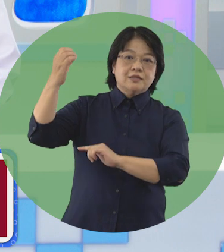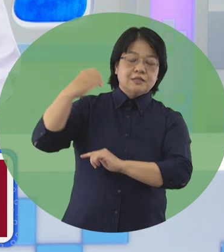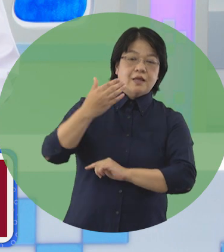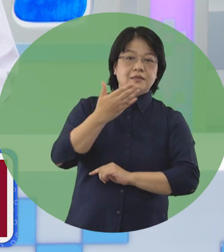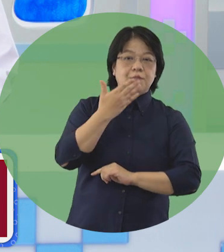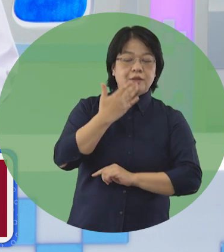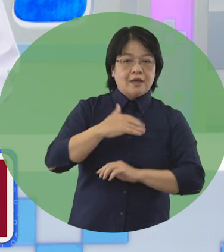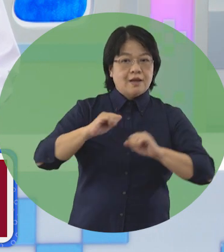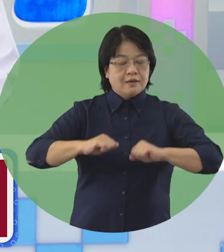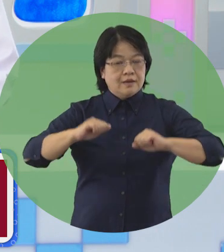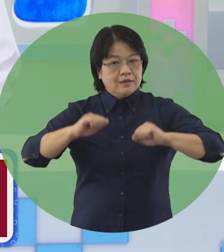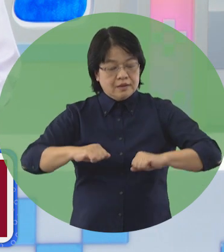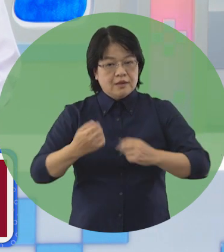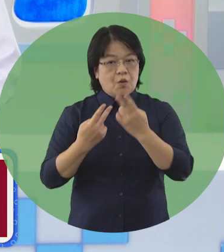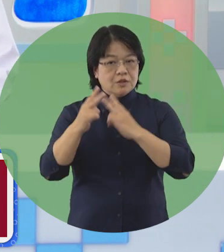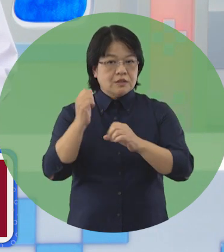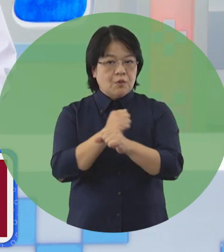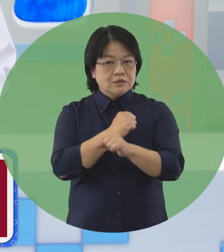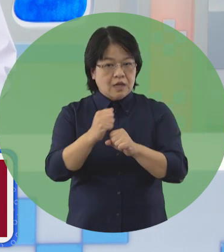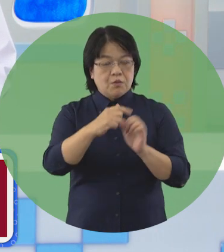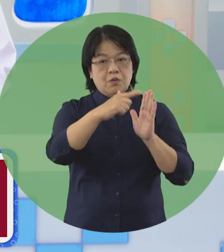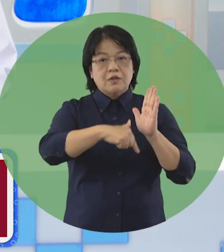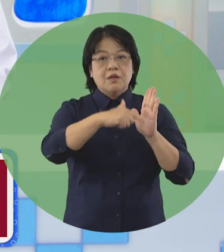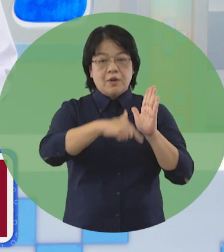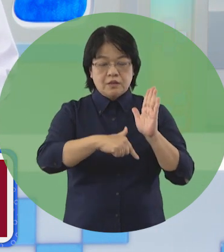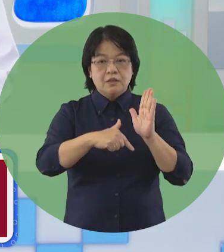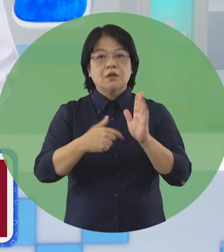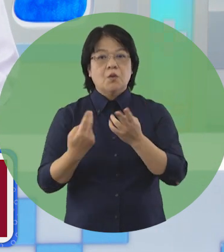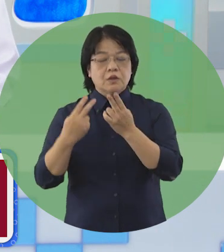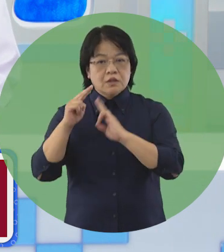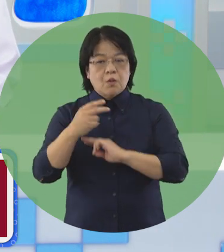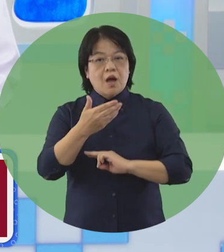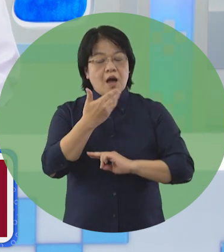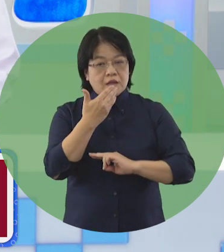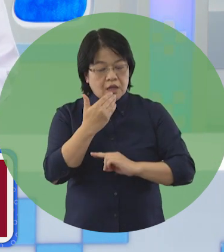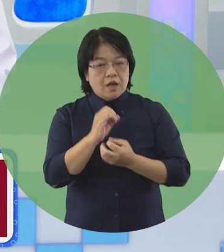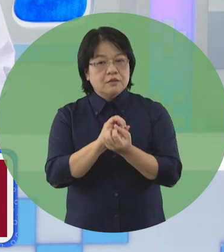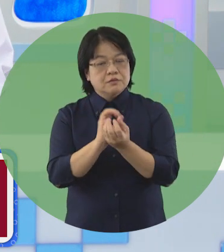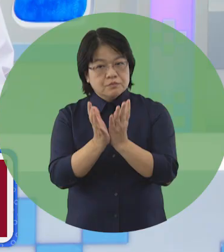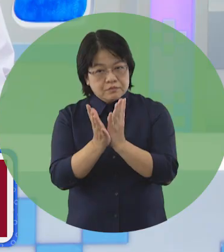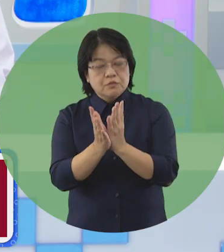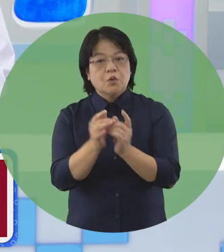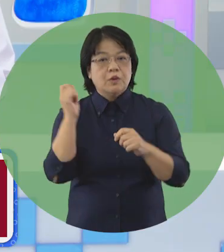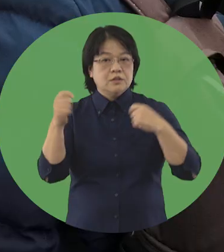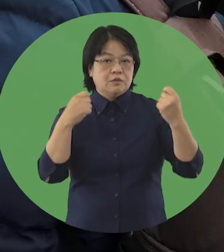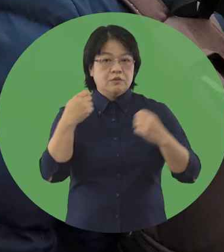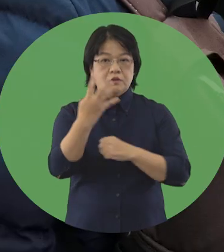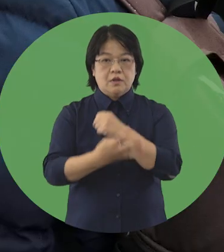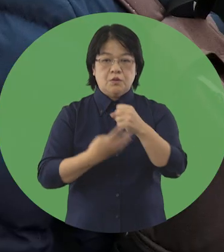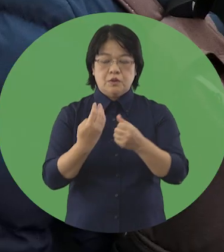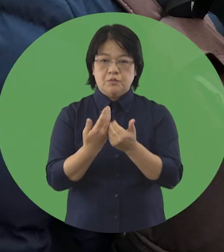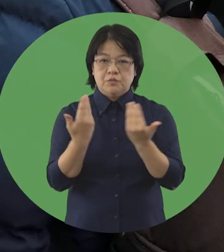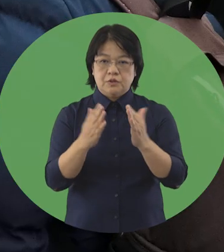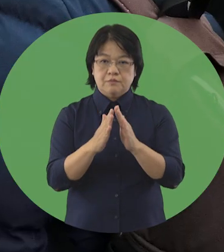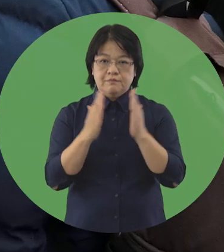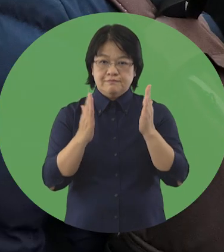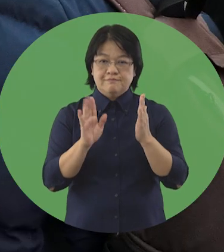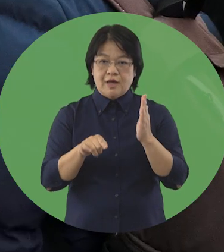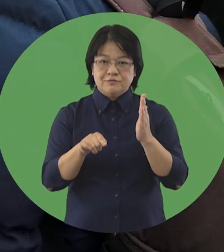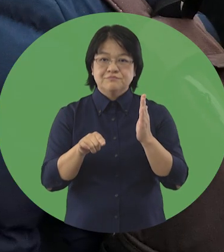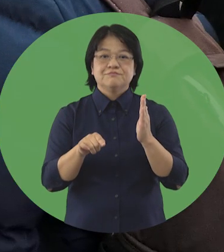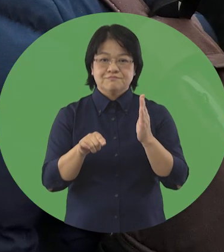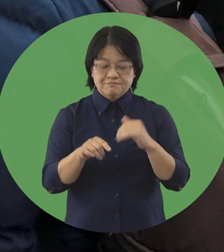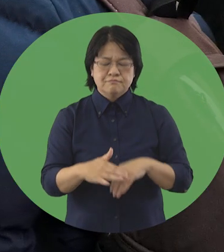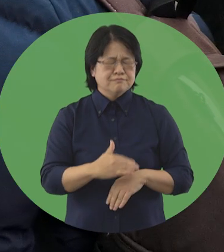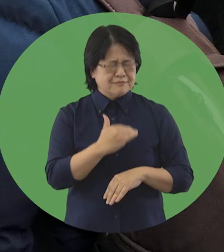んを合言葉に、沖縄花と食のフェスティバルが4年ぶりに開催されます。さあ、待ちに待